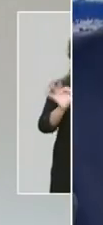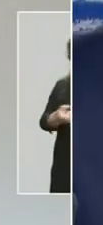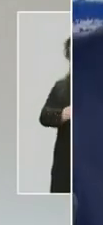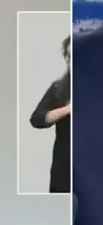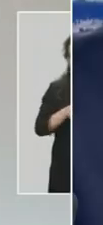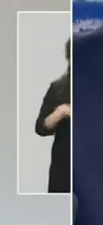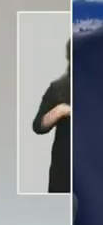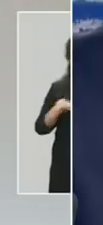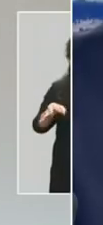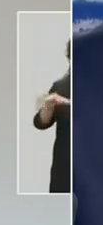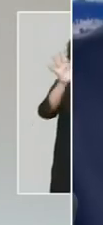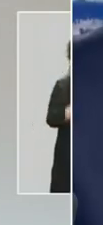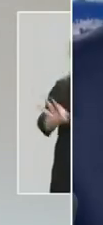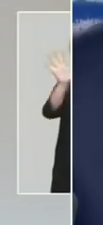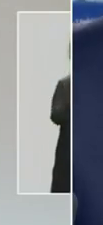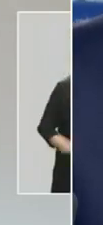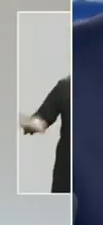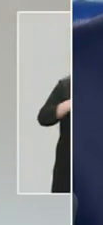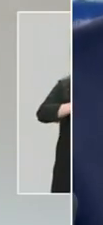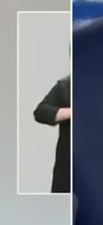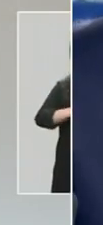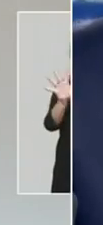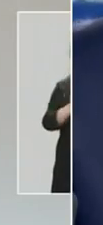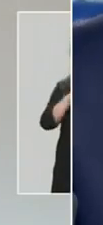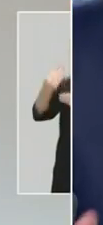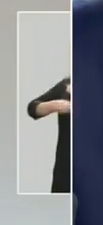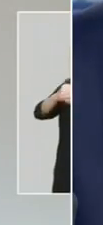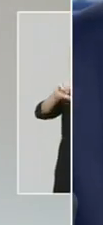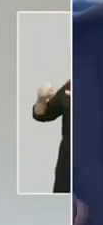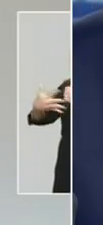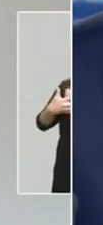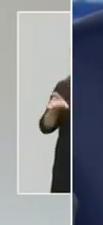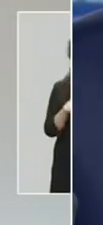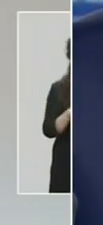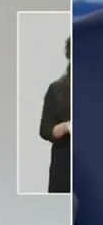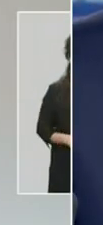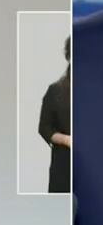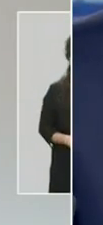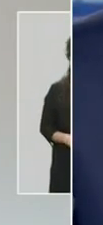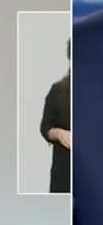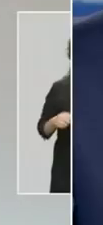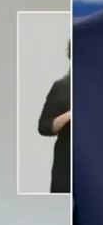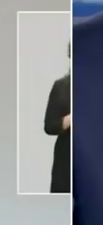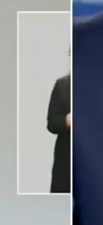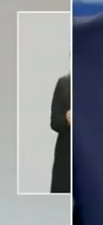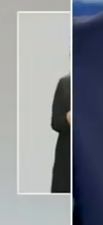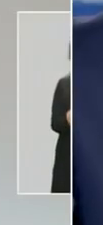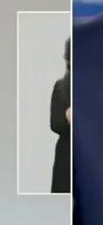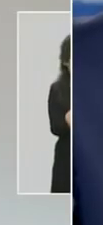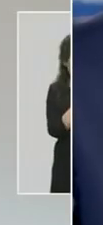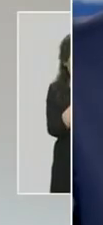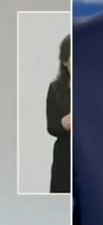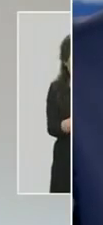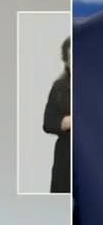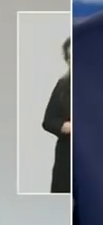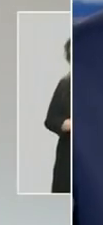point concernant la vaccination des enfants, il pourrait y avoir une ouverture de la vaccination des enfants, des